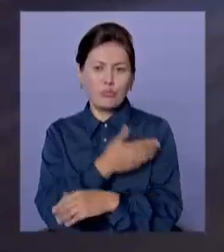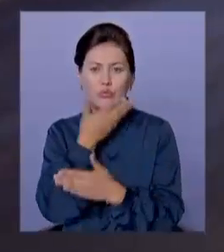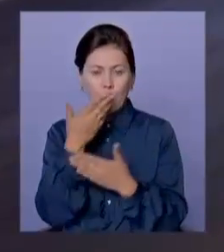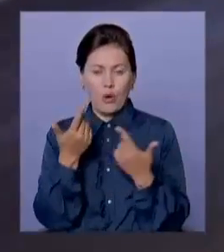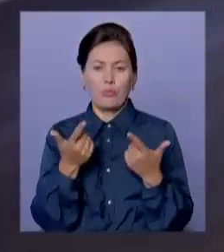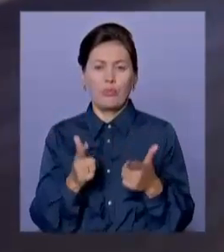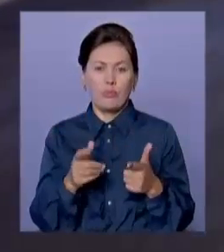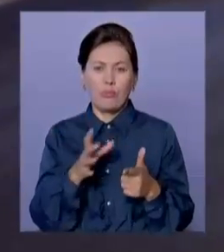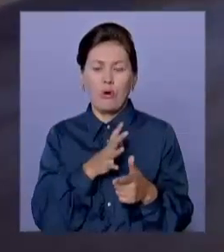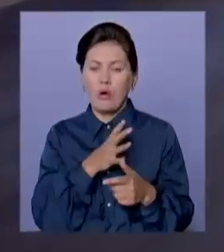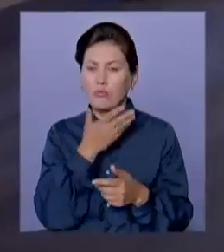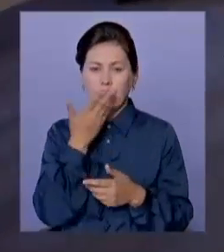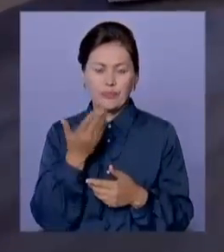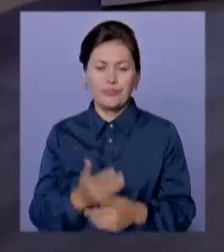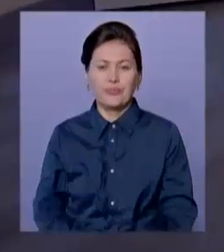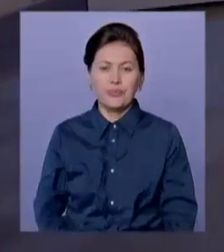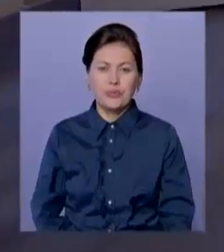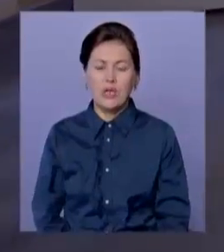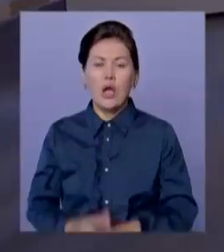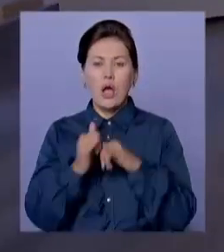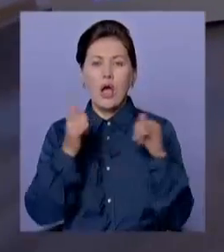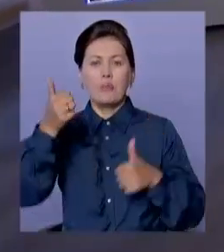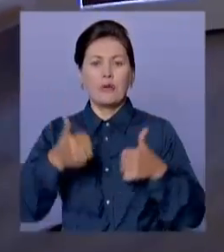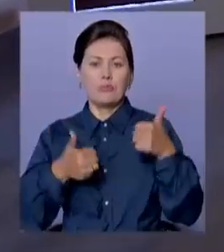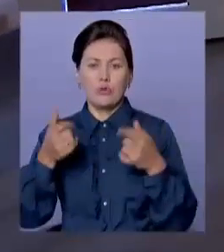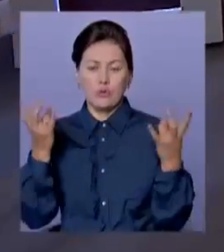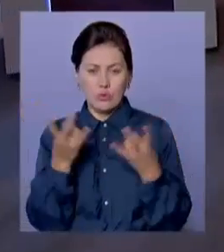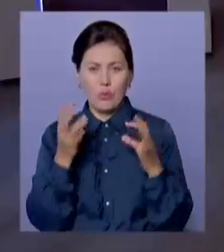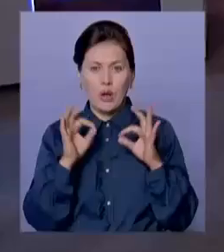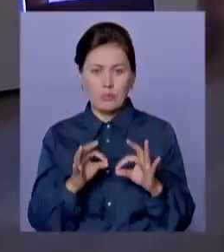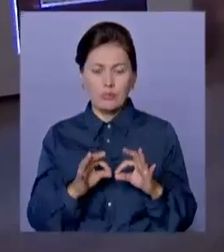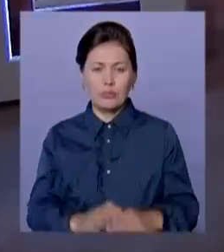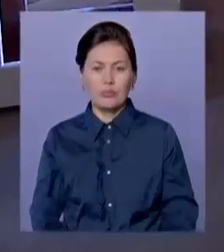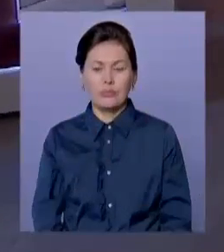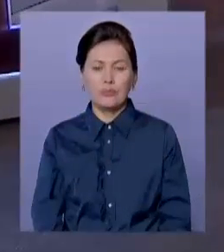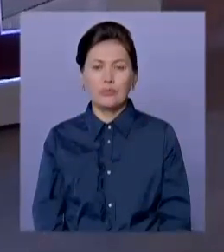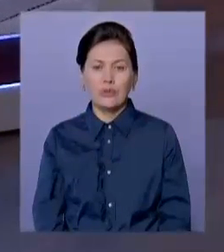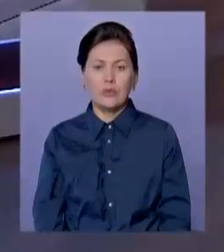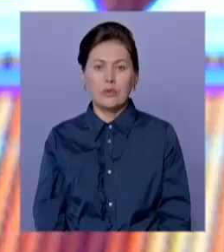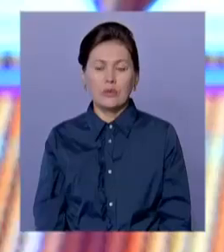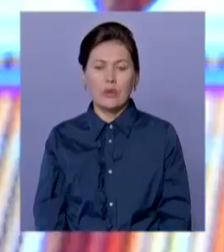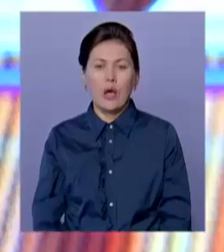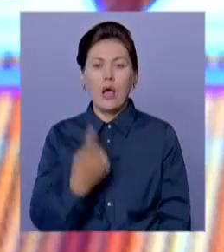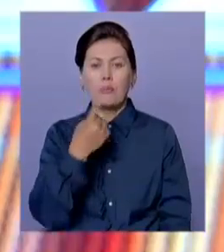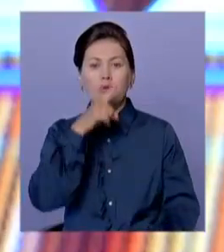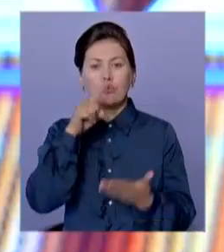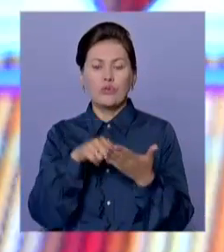әрине, бәсекелестік болып тұрған жоқ. Даму үшін бәсекелестік керек қой енді. Иә. Енді бір сұрақ